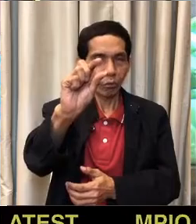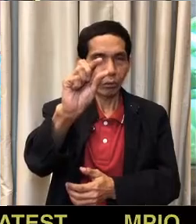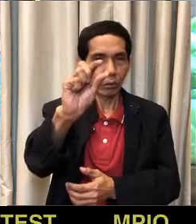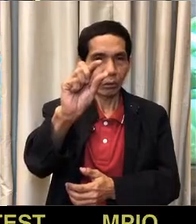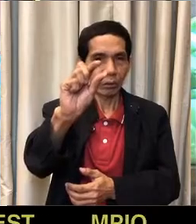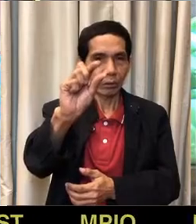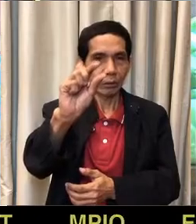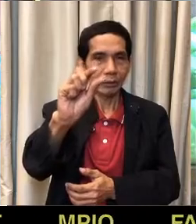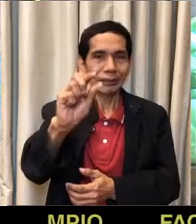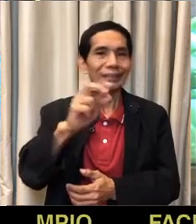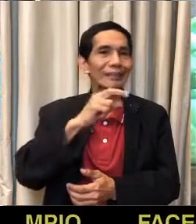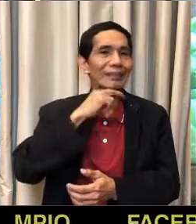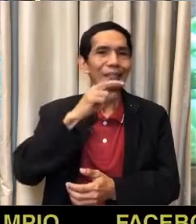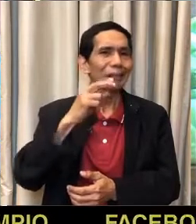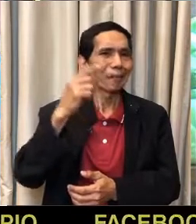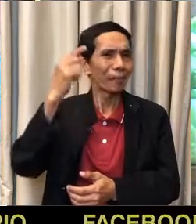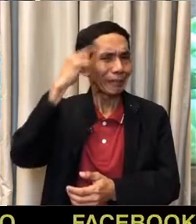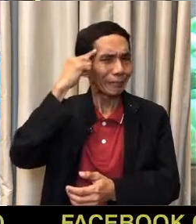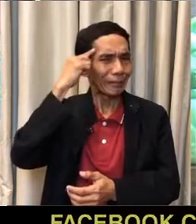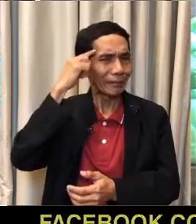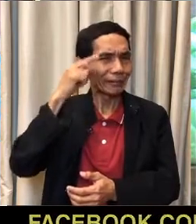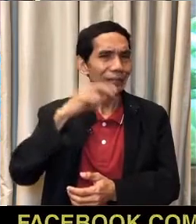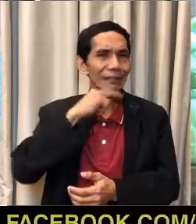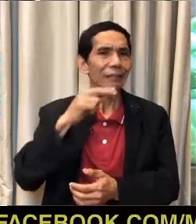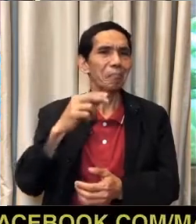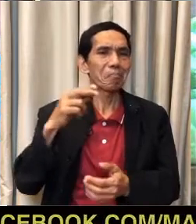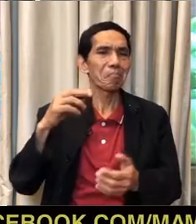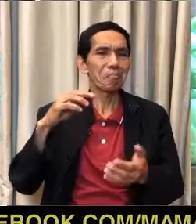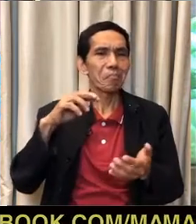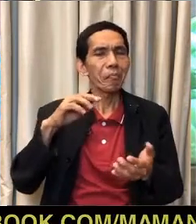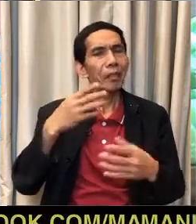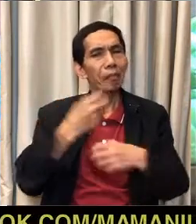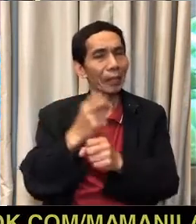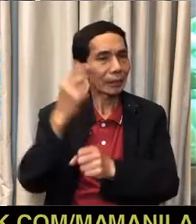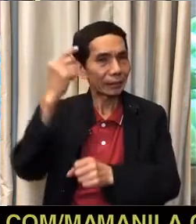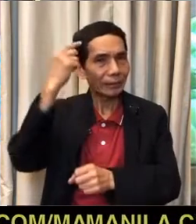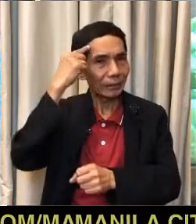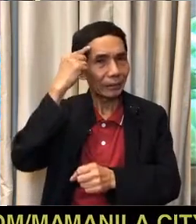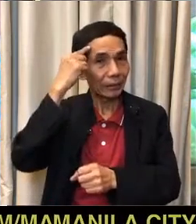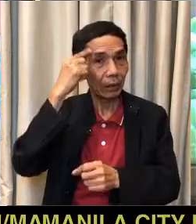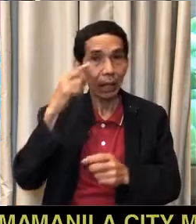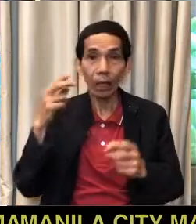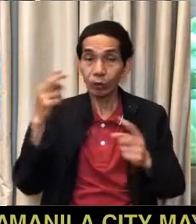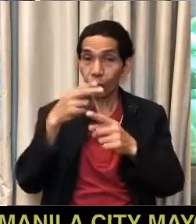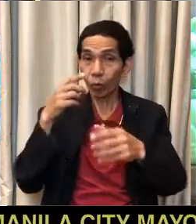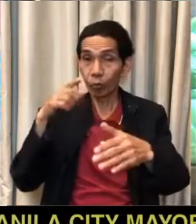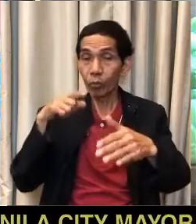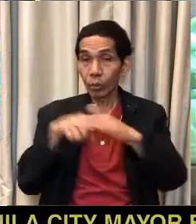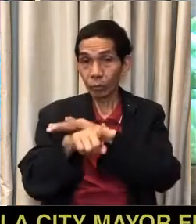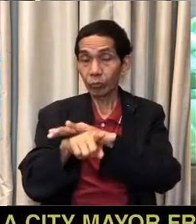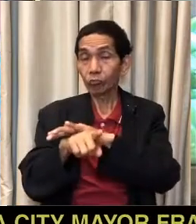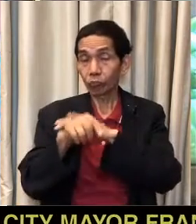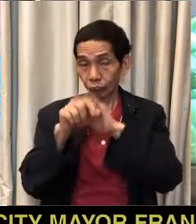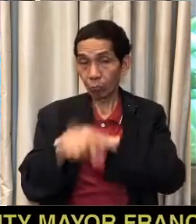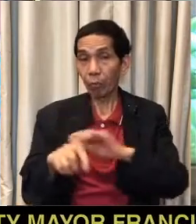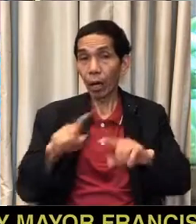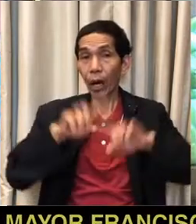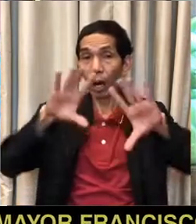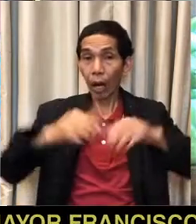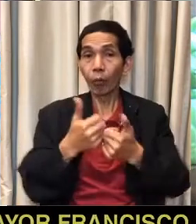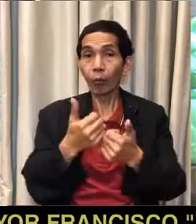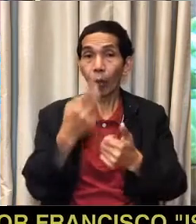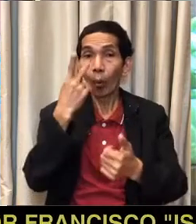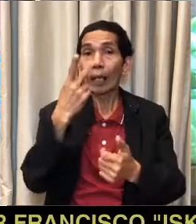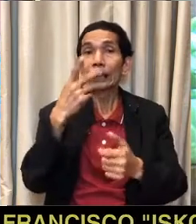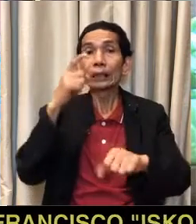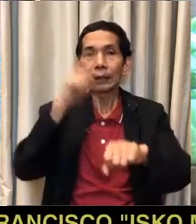Kaya it doesn't make sense eh. It doesn't make sense. Hanggat nakalulusot ka, swerte ka. Paano pag na one